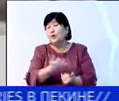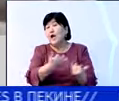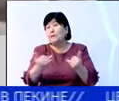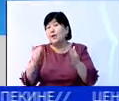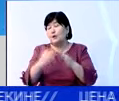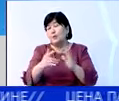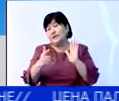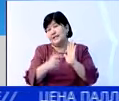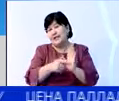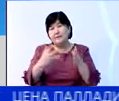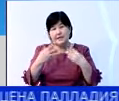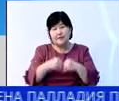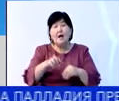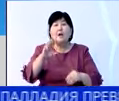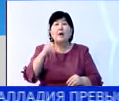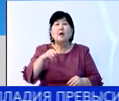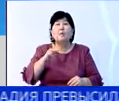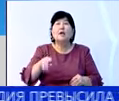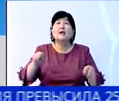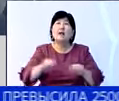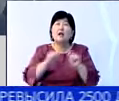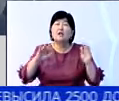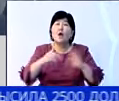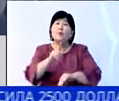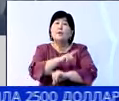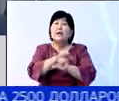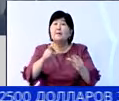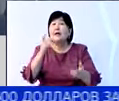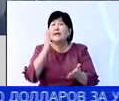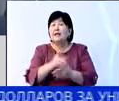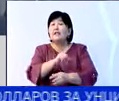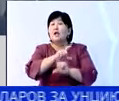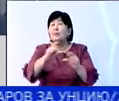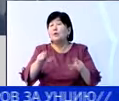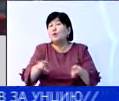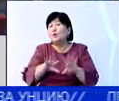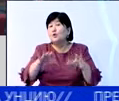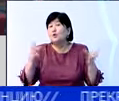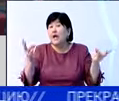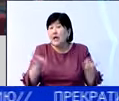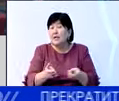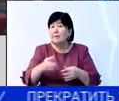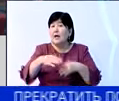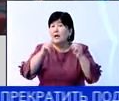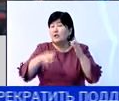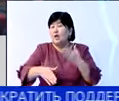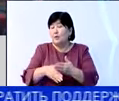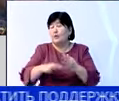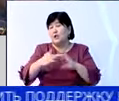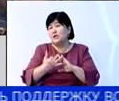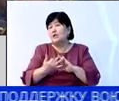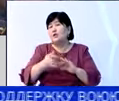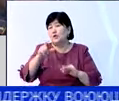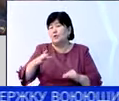домами 7 семей. Баймуратовцы просят открыть в ауле амбулаторию. Есть медпункт, но в случае необходимости квалифицированной помощи сельчанам